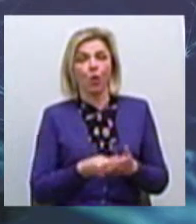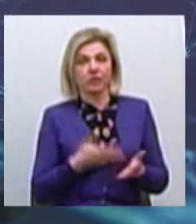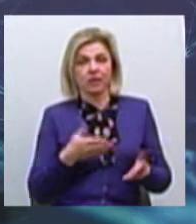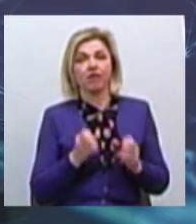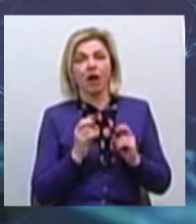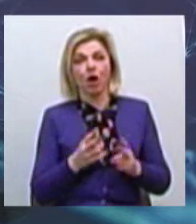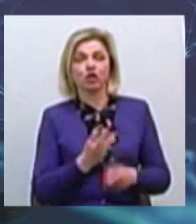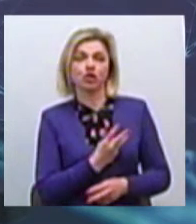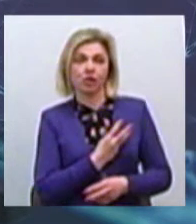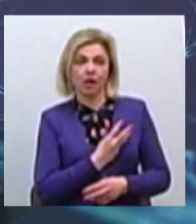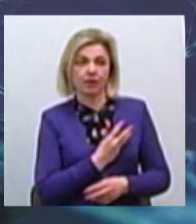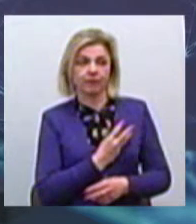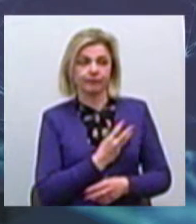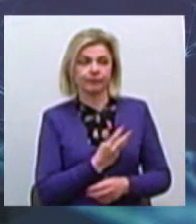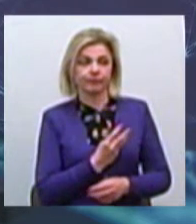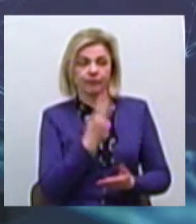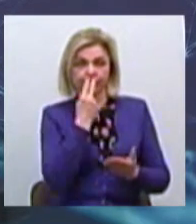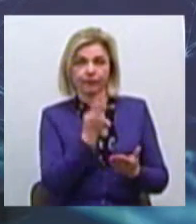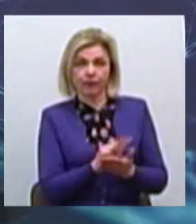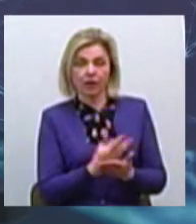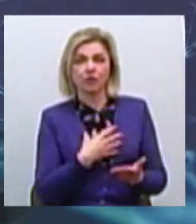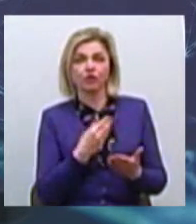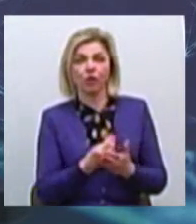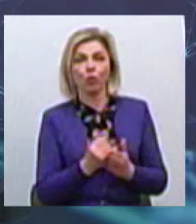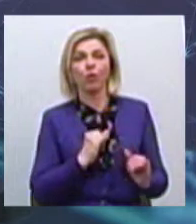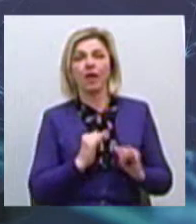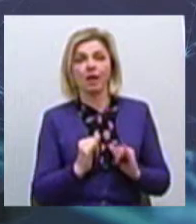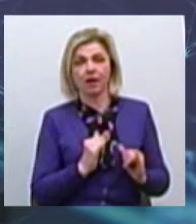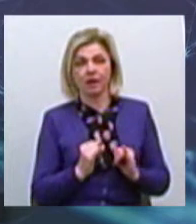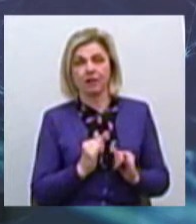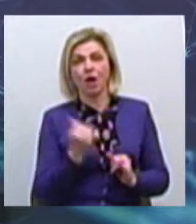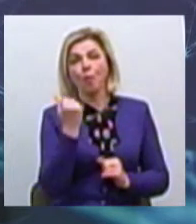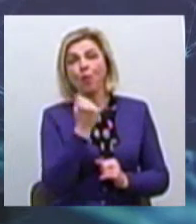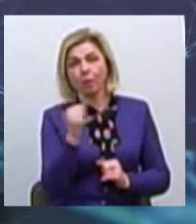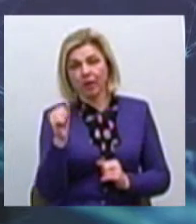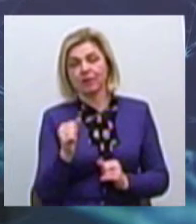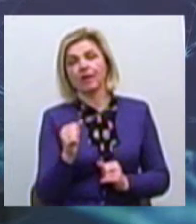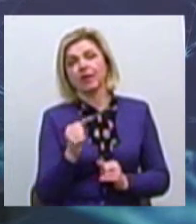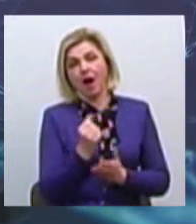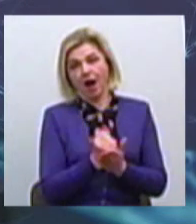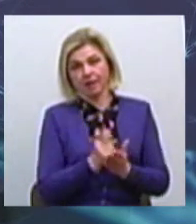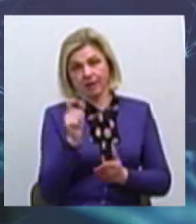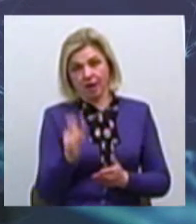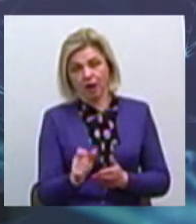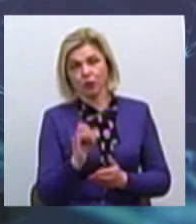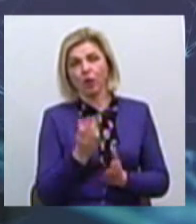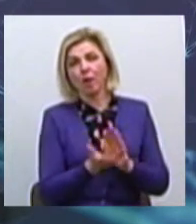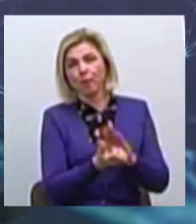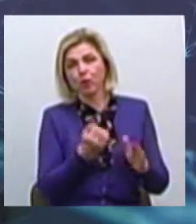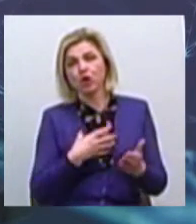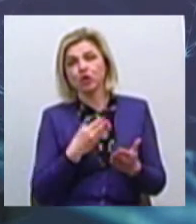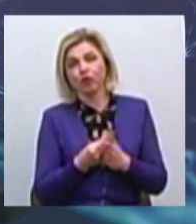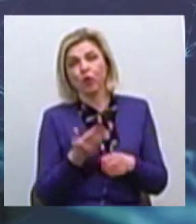как желание показать свою лояльность победившему кандидату и получить, урвать свою